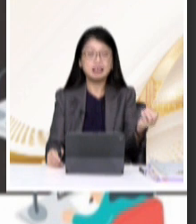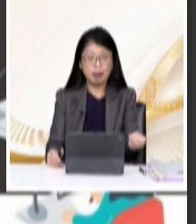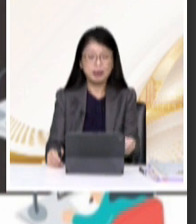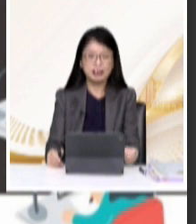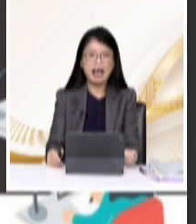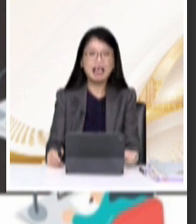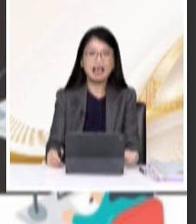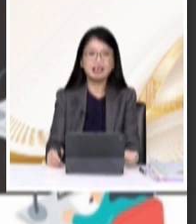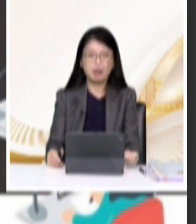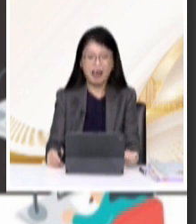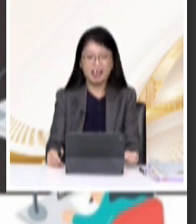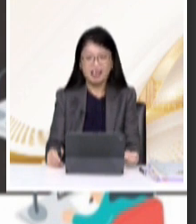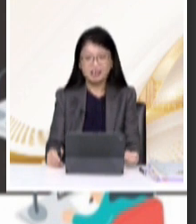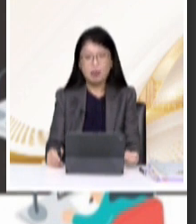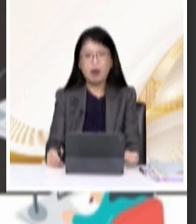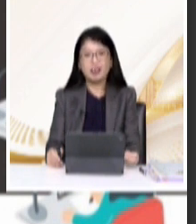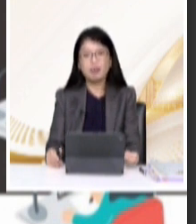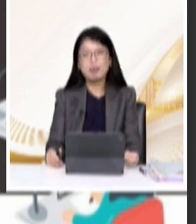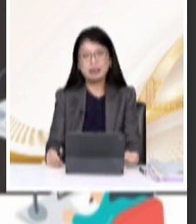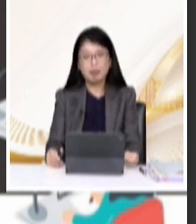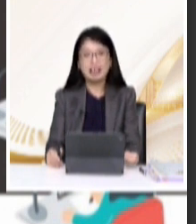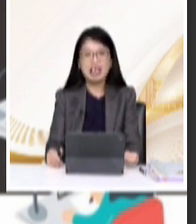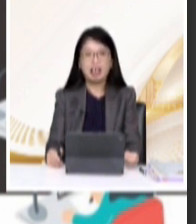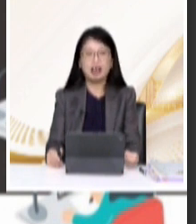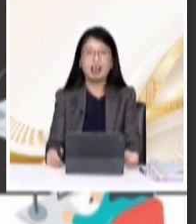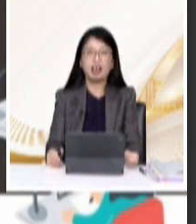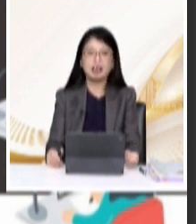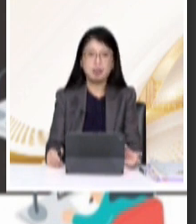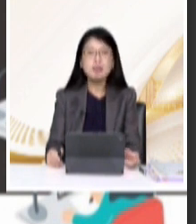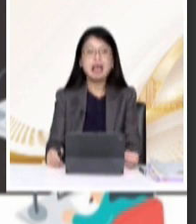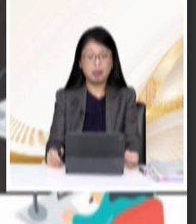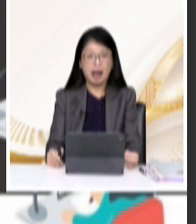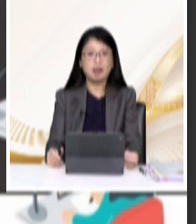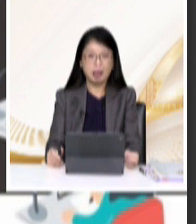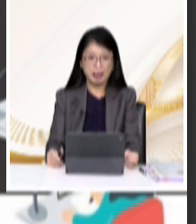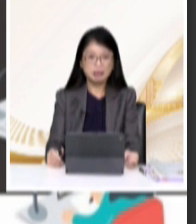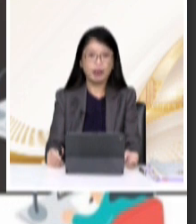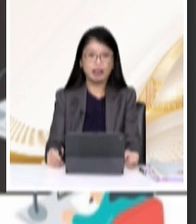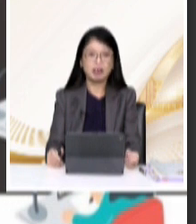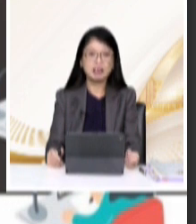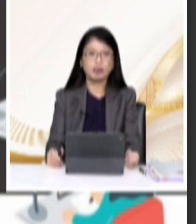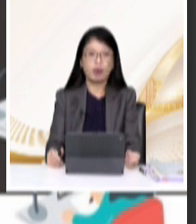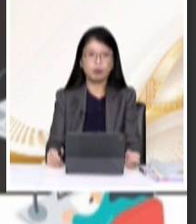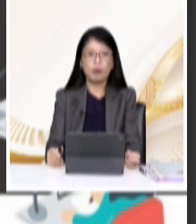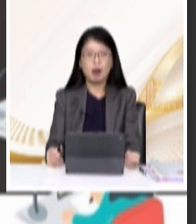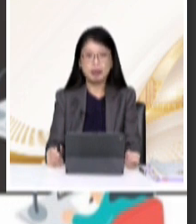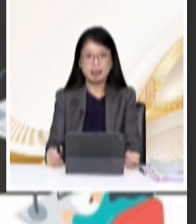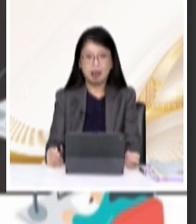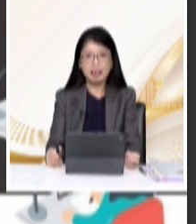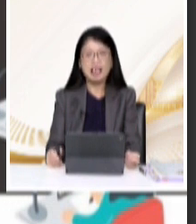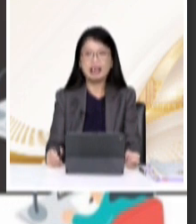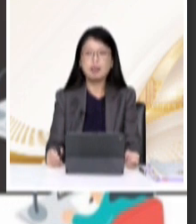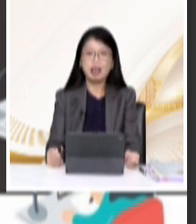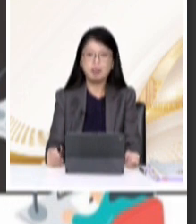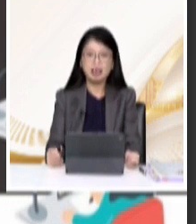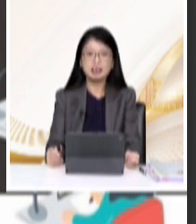ายฉบับอื่นได้นะคะแต่ว่าต้องขอเรียนว่าปัจจุบันยังไม่มีการวางระเบียบในส่วนของตัวความผิดทางวินั